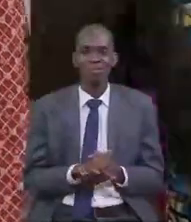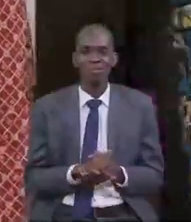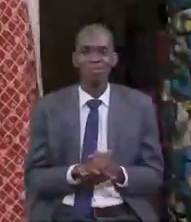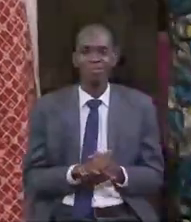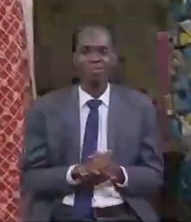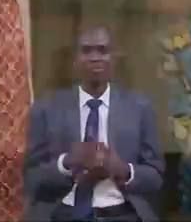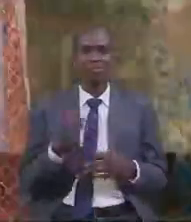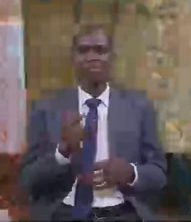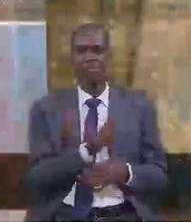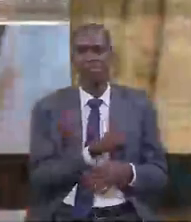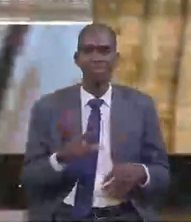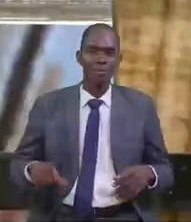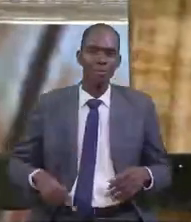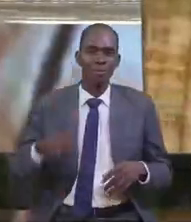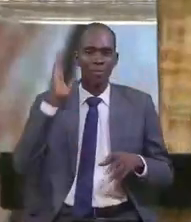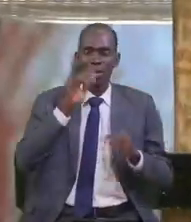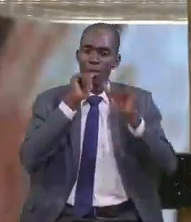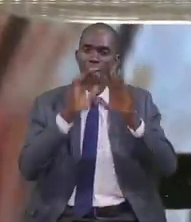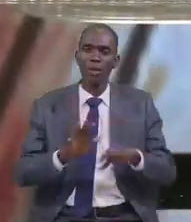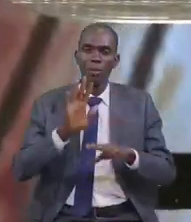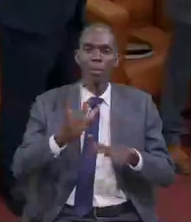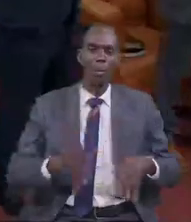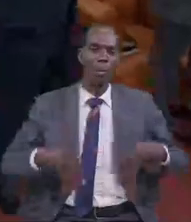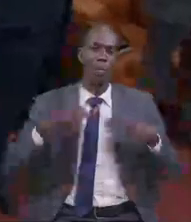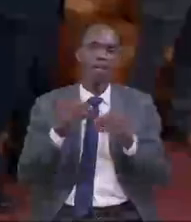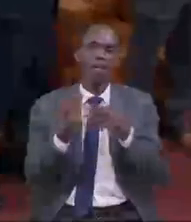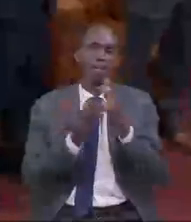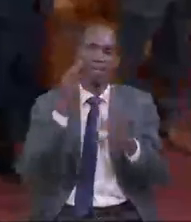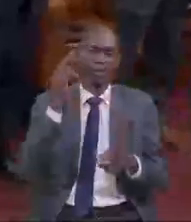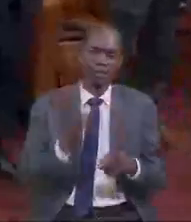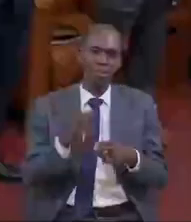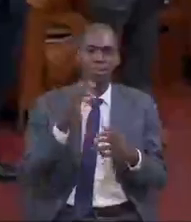Que le Seigneur bénisse votre vie. Amen.